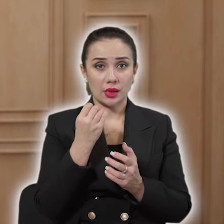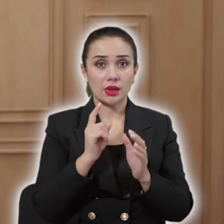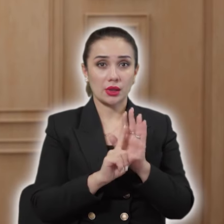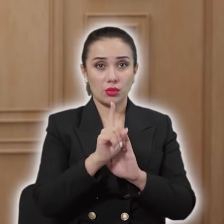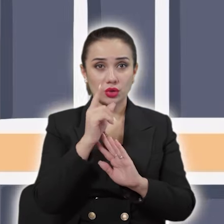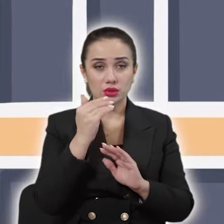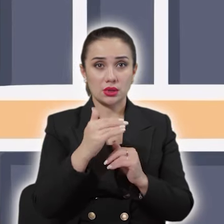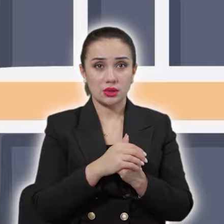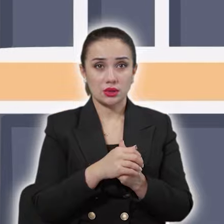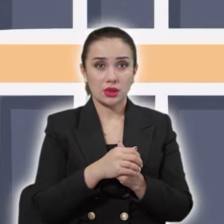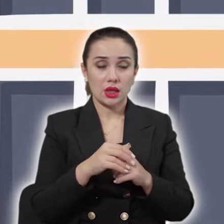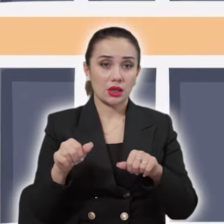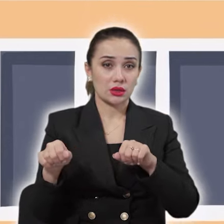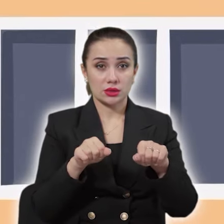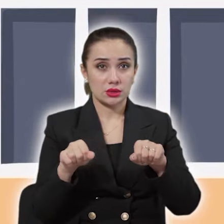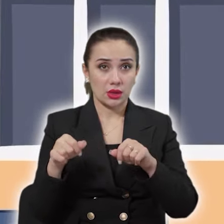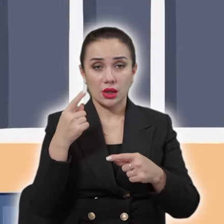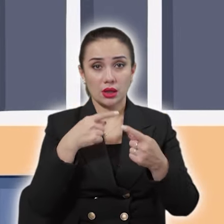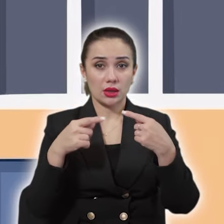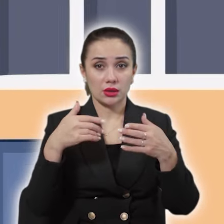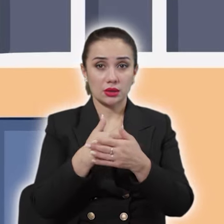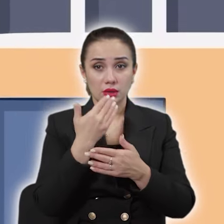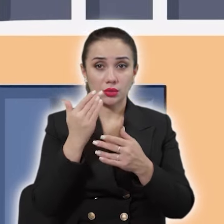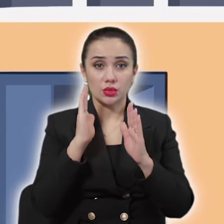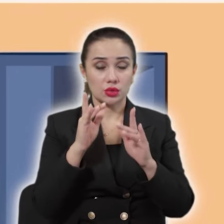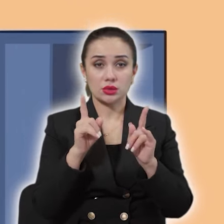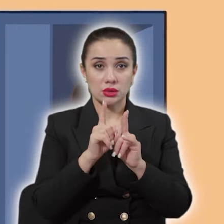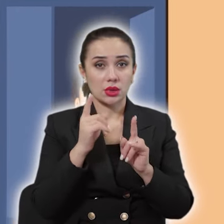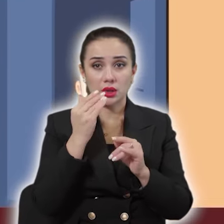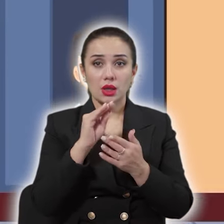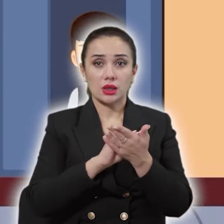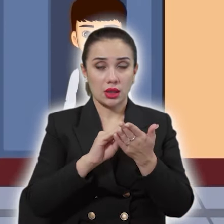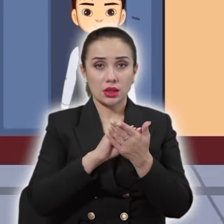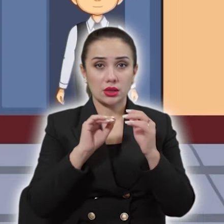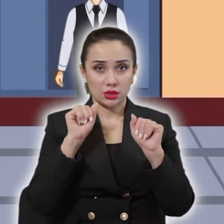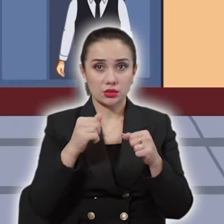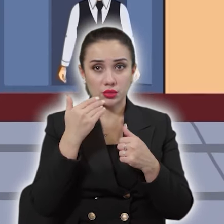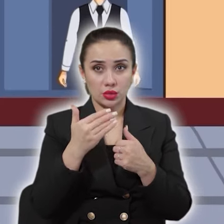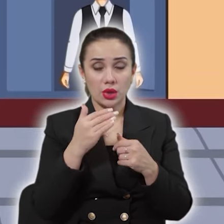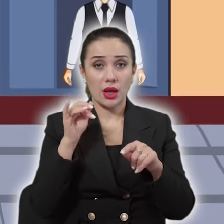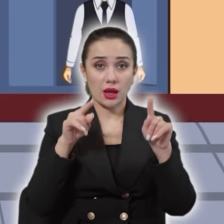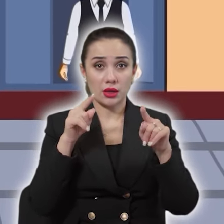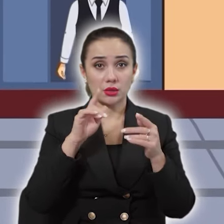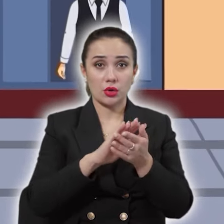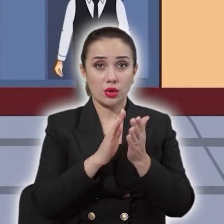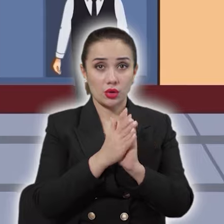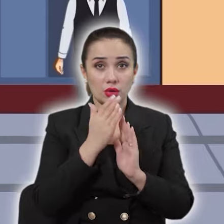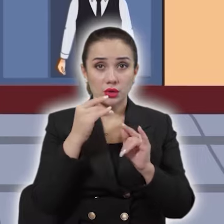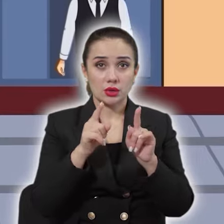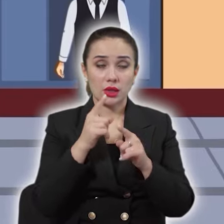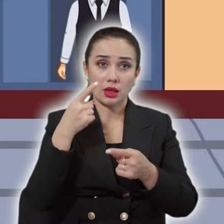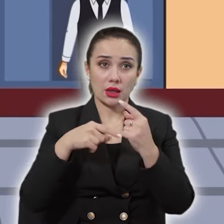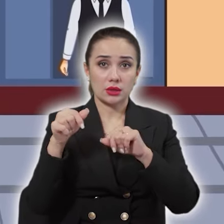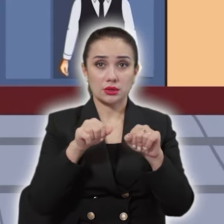Yana boshlandi. Tebranish qaytarilgudek bo'lsa hayron bo'lma. Odatda takrorlanishi mumkin. Ayrim holatda